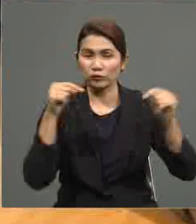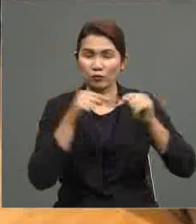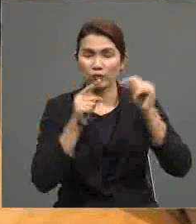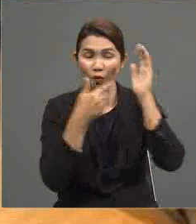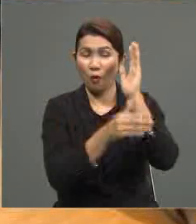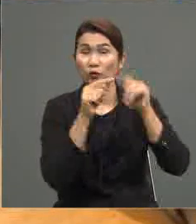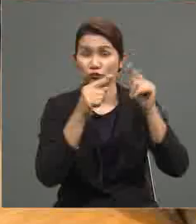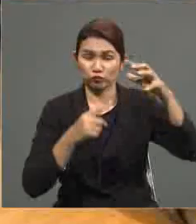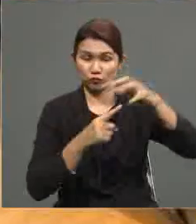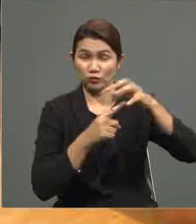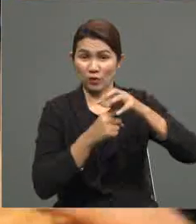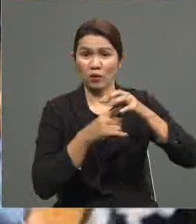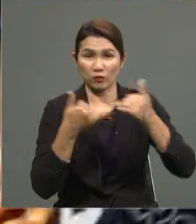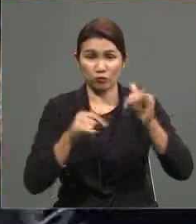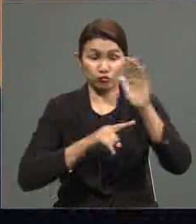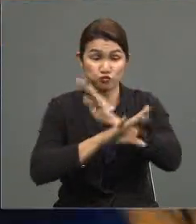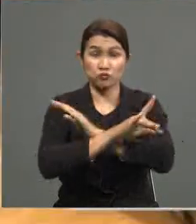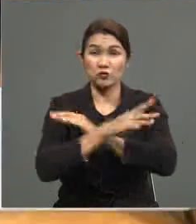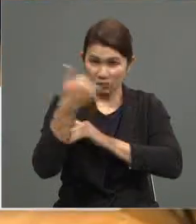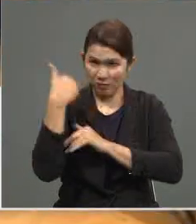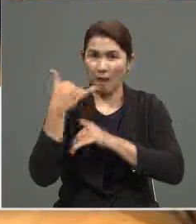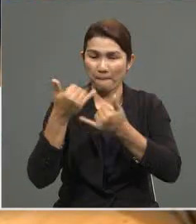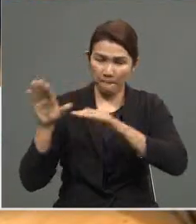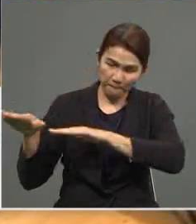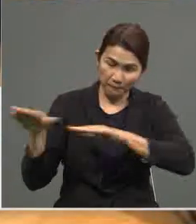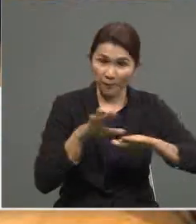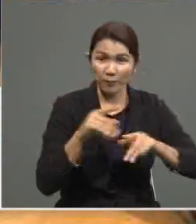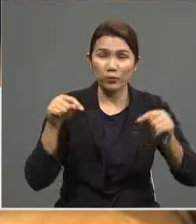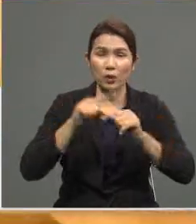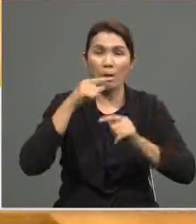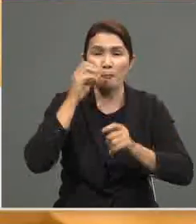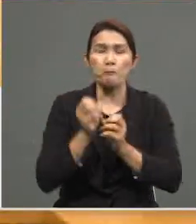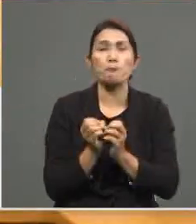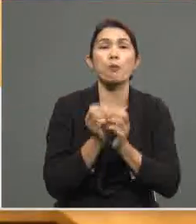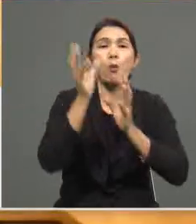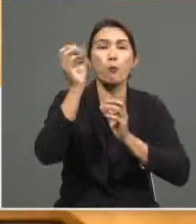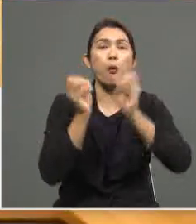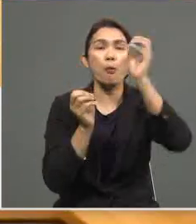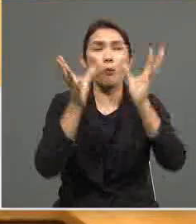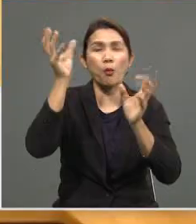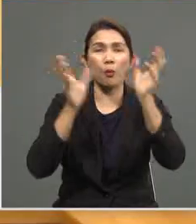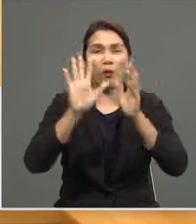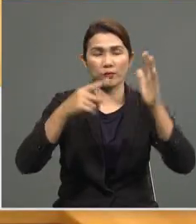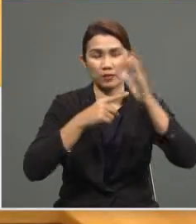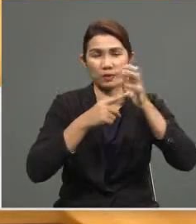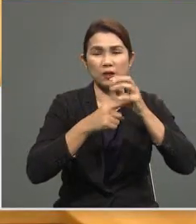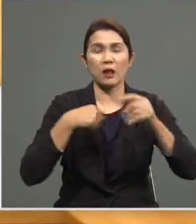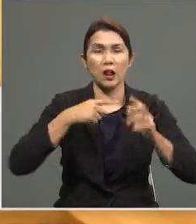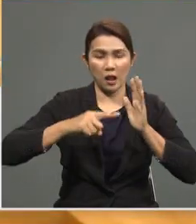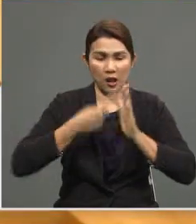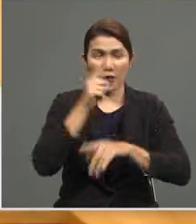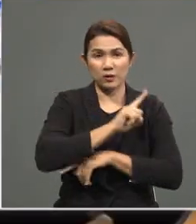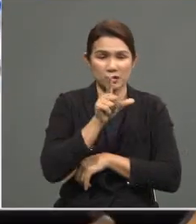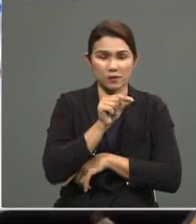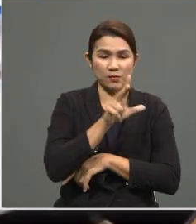ชลบุรีตอนนี้ค่ะเขาเตรียมแล้วนะคะสำหรับการจัดงานแสดงเทศกาลพรุเมืองพัทยาจัดขึ้นระหว่างวันที่ 29-30